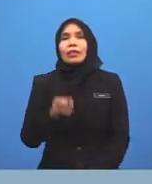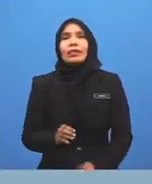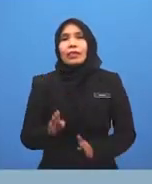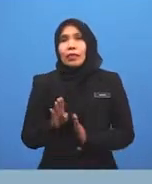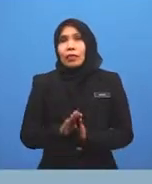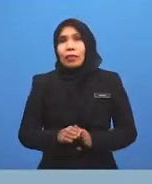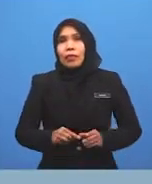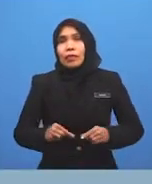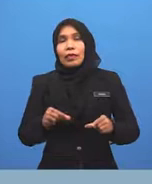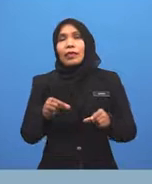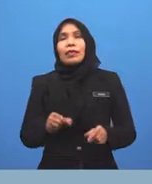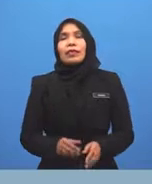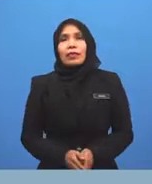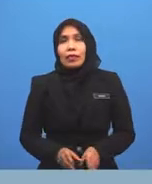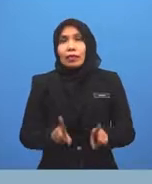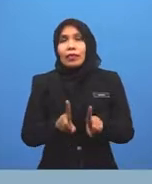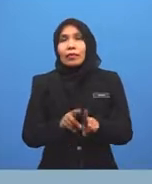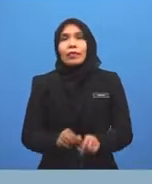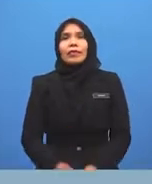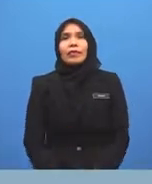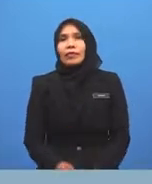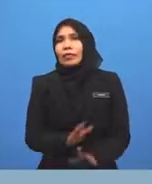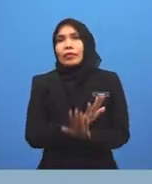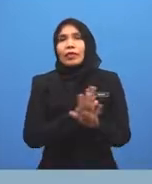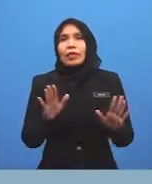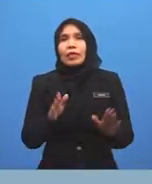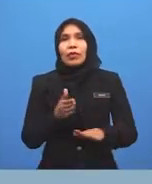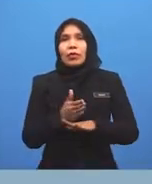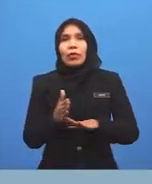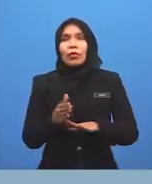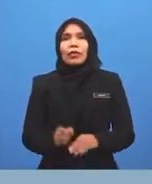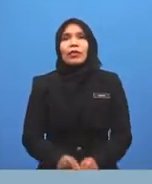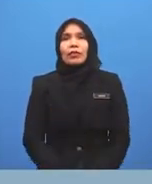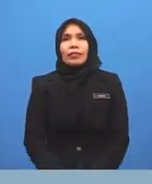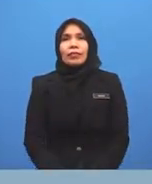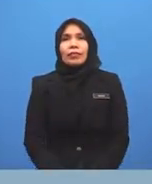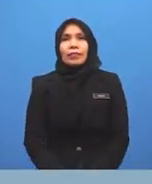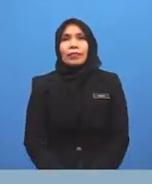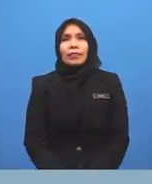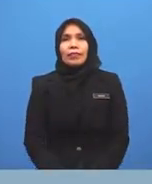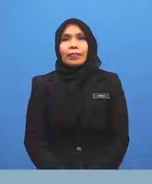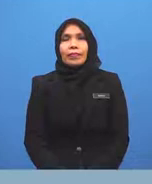flux magnet, maka tiada pemotongan flux magnet berlaku.